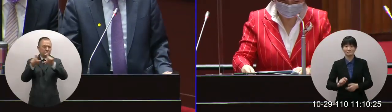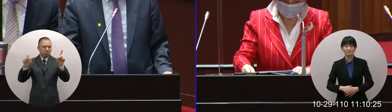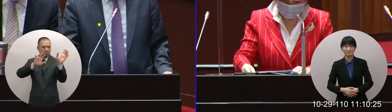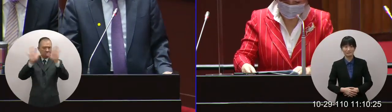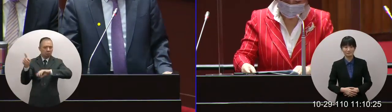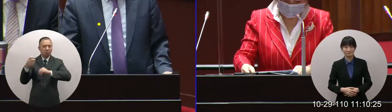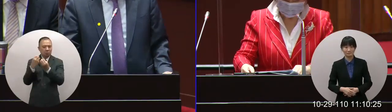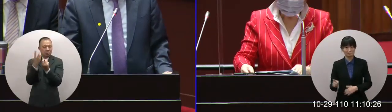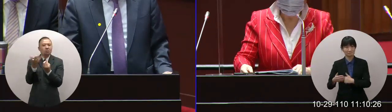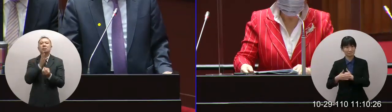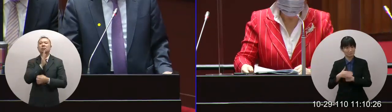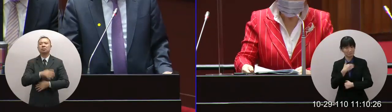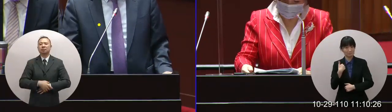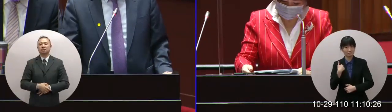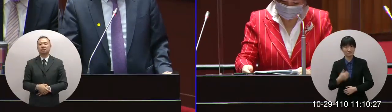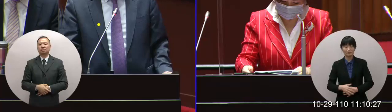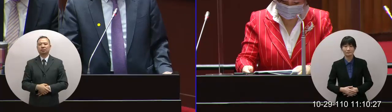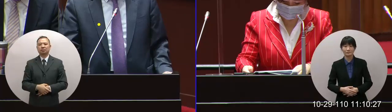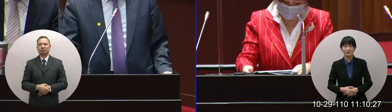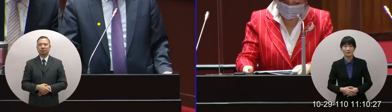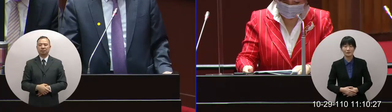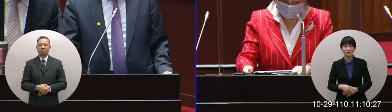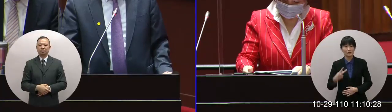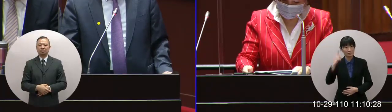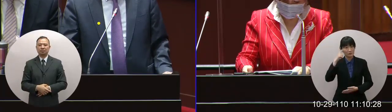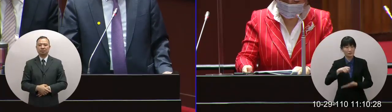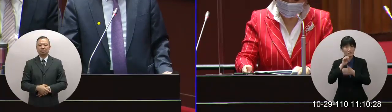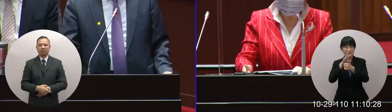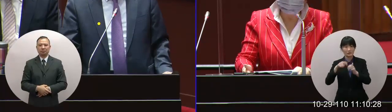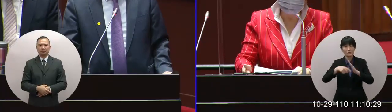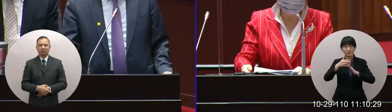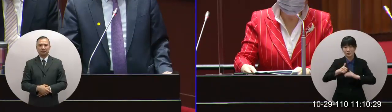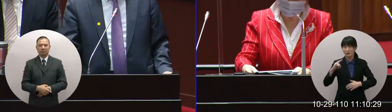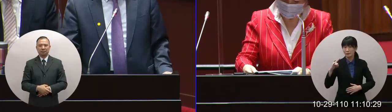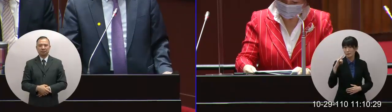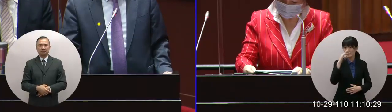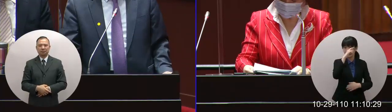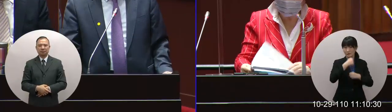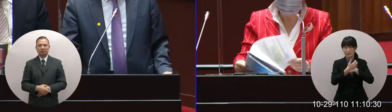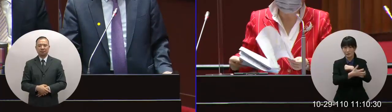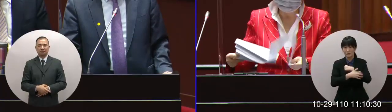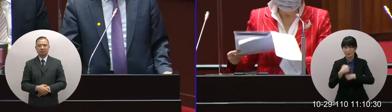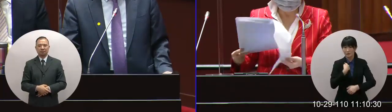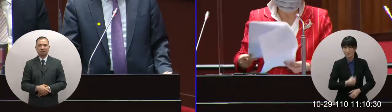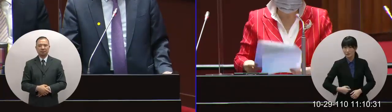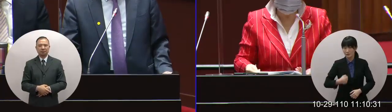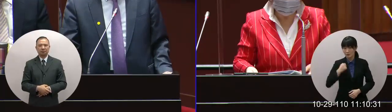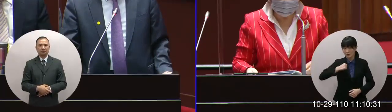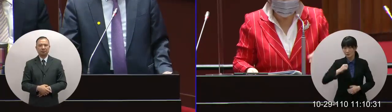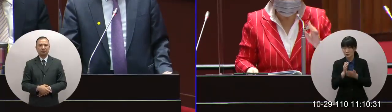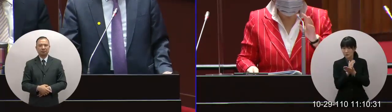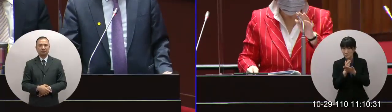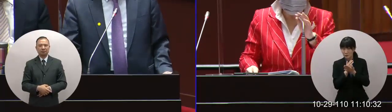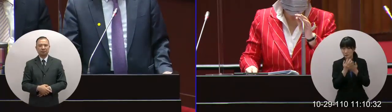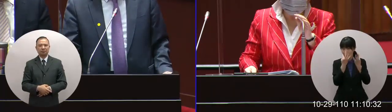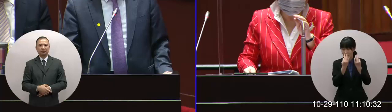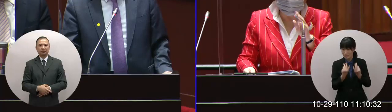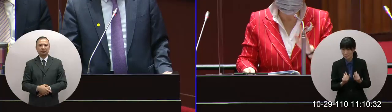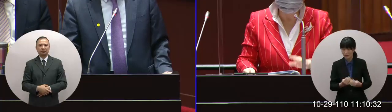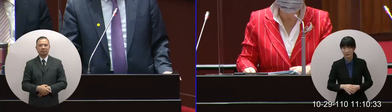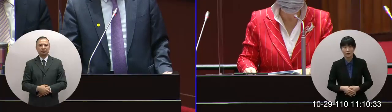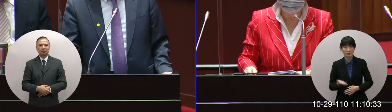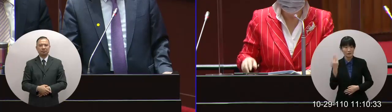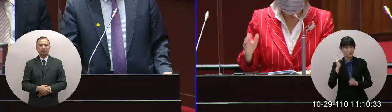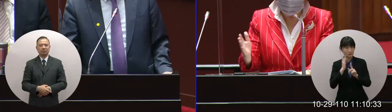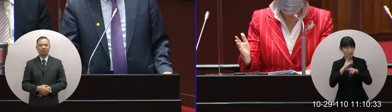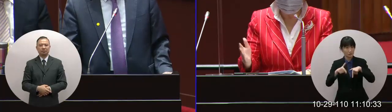OK， 好，我要提醒部长，机组人员在抗体变化的评估上，那个指挥中心过去对机组